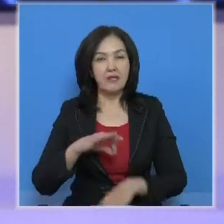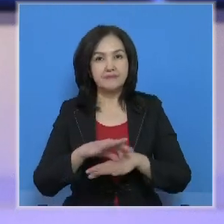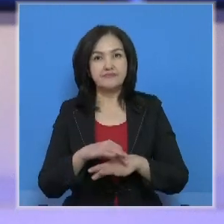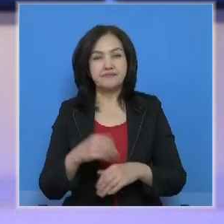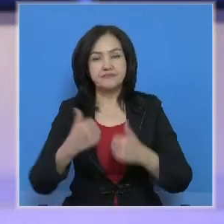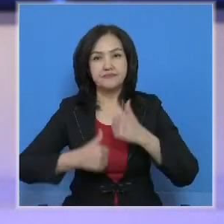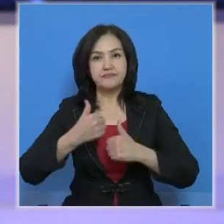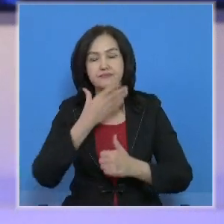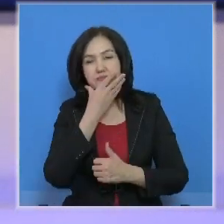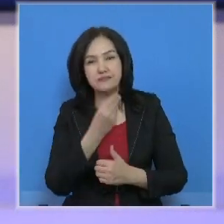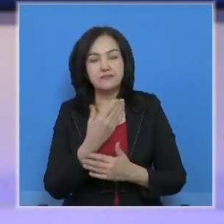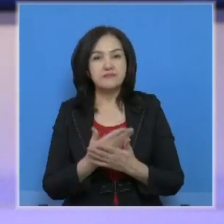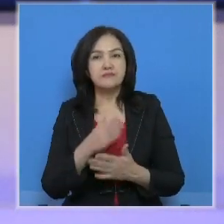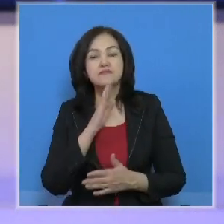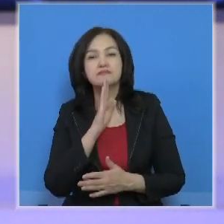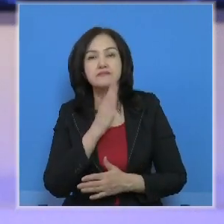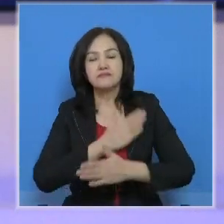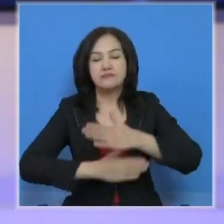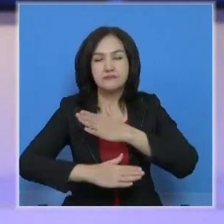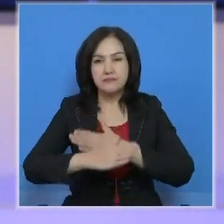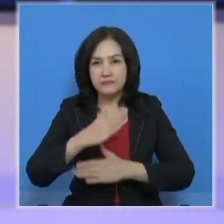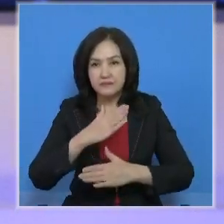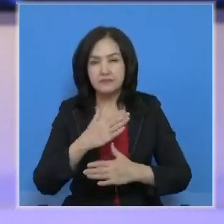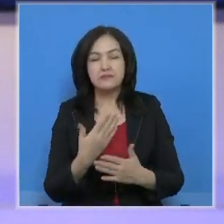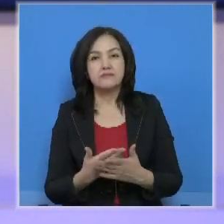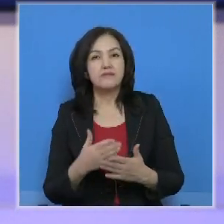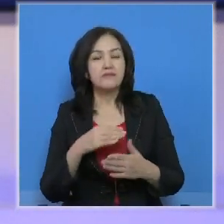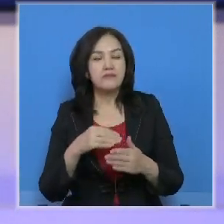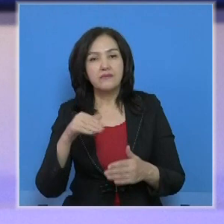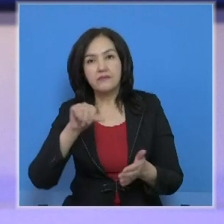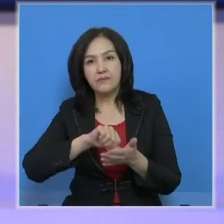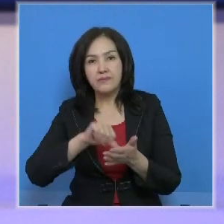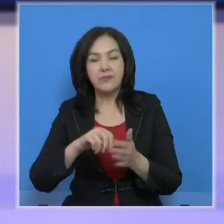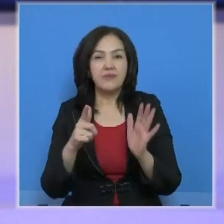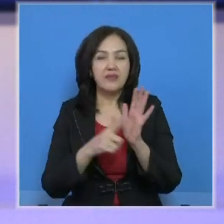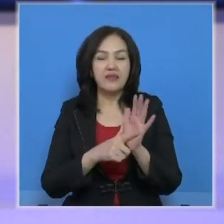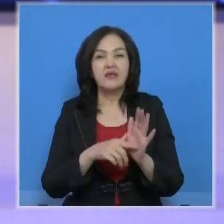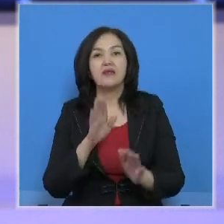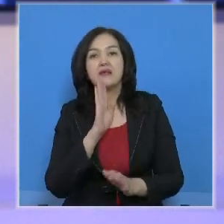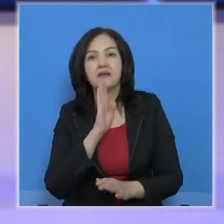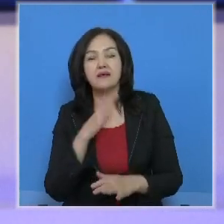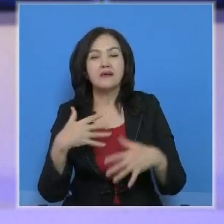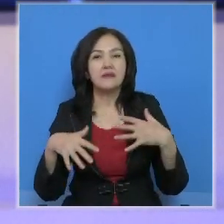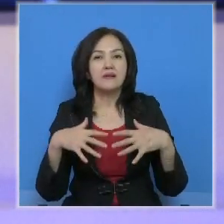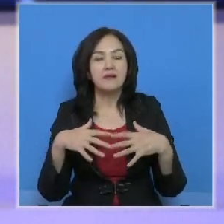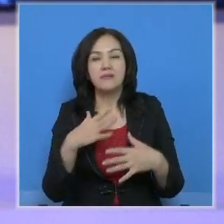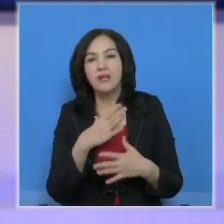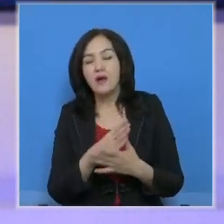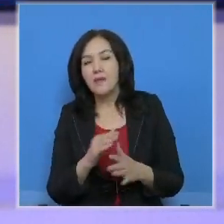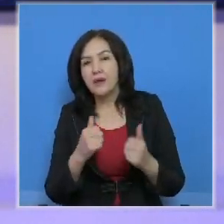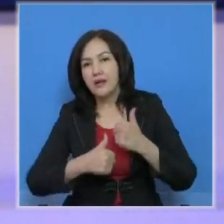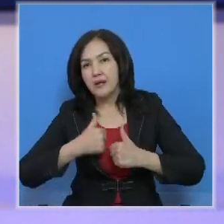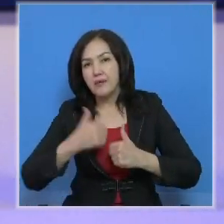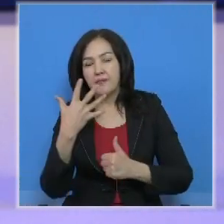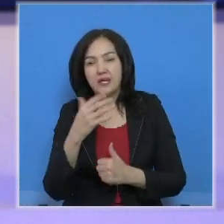прошел конкурс красоты среди девушек с ограниченными возможностями. В нем приняли участие 7 представительниц слабого пола, которые